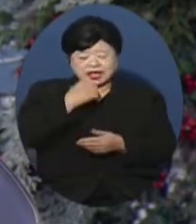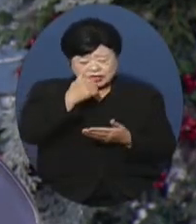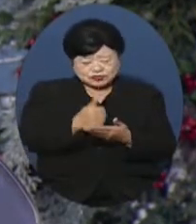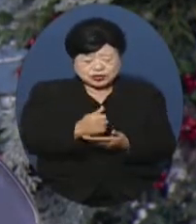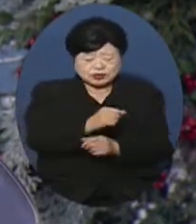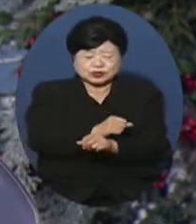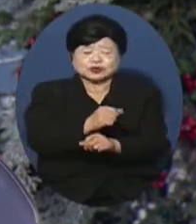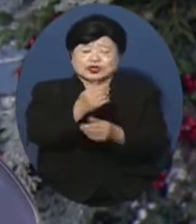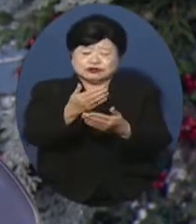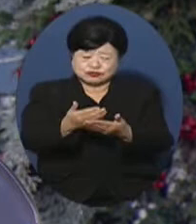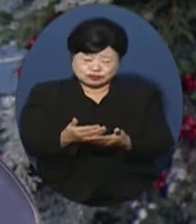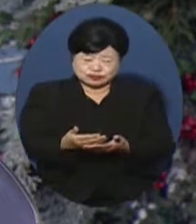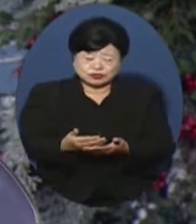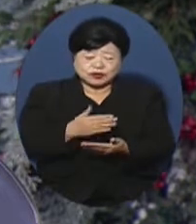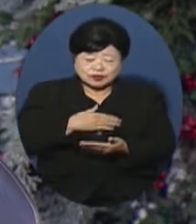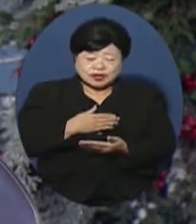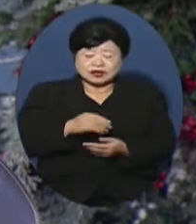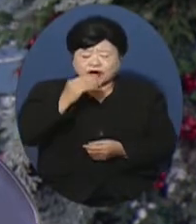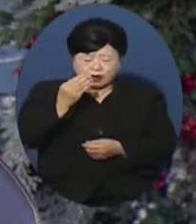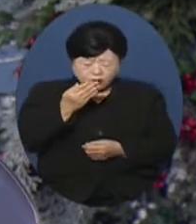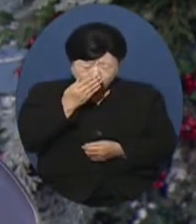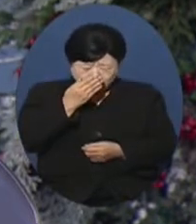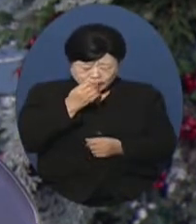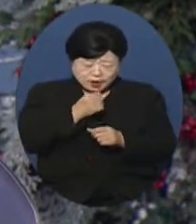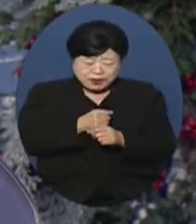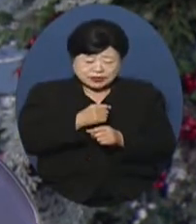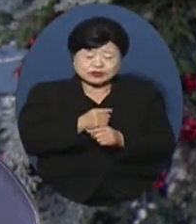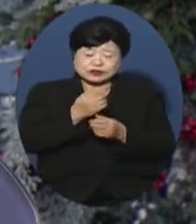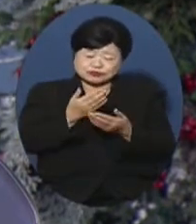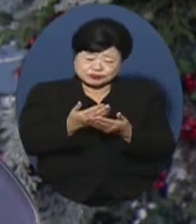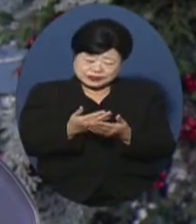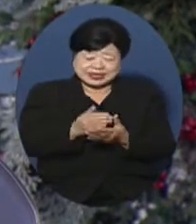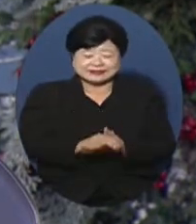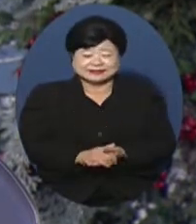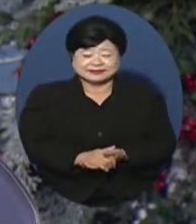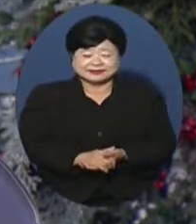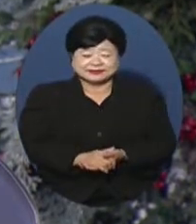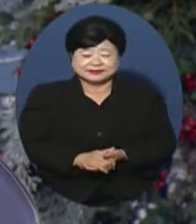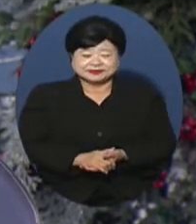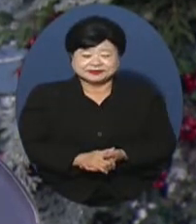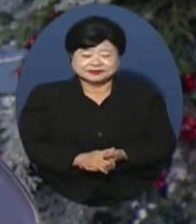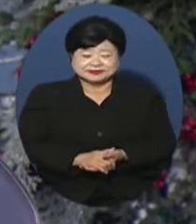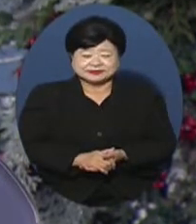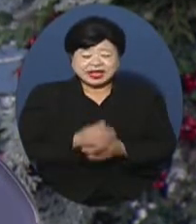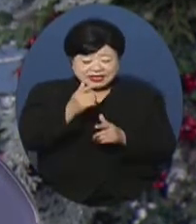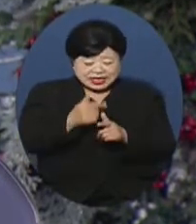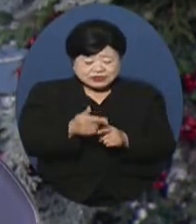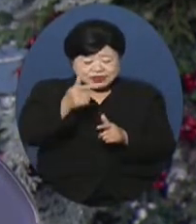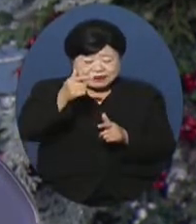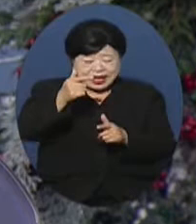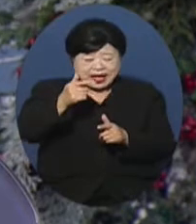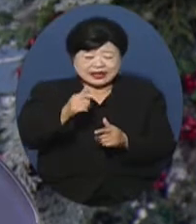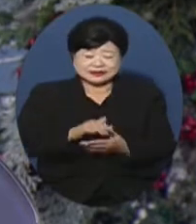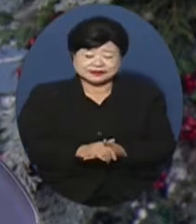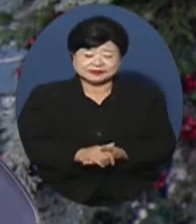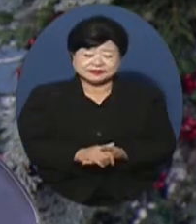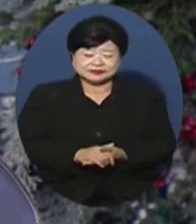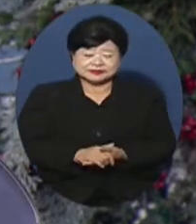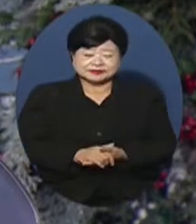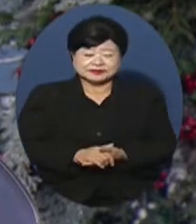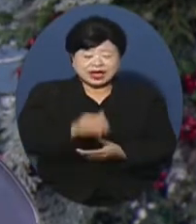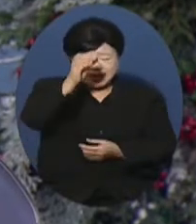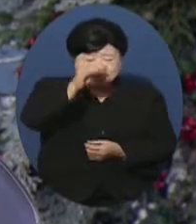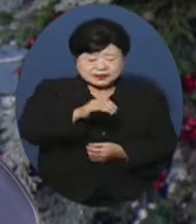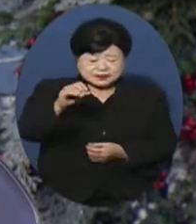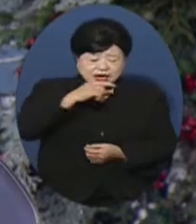사하시고 나를 교회를 하게 만들어 주신다 예수님의 십자가